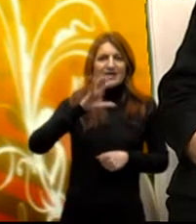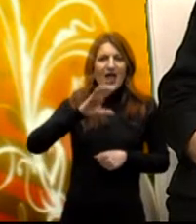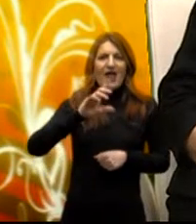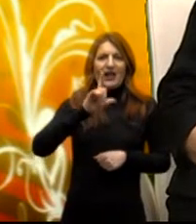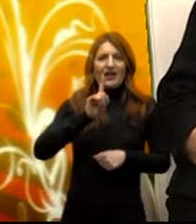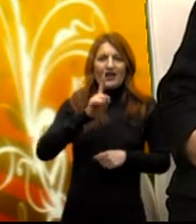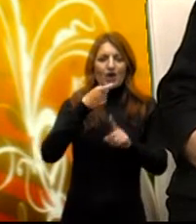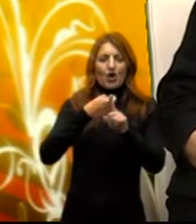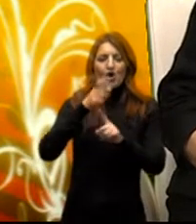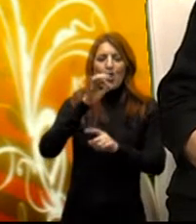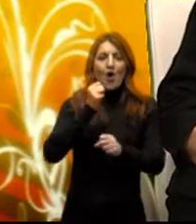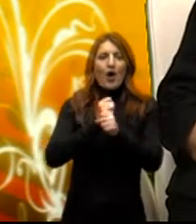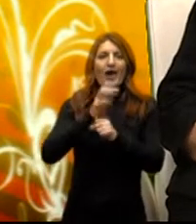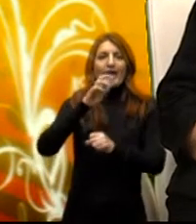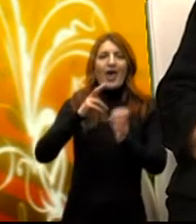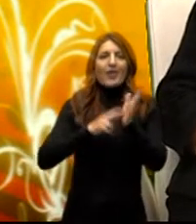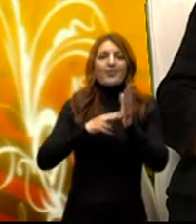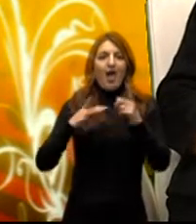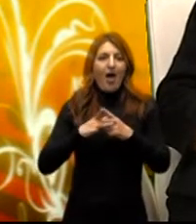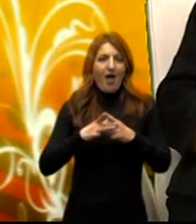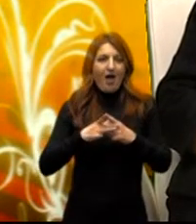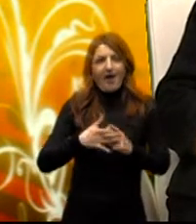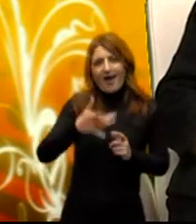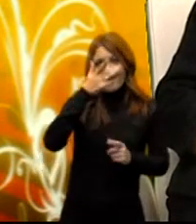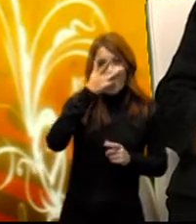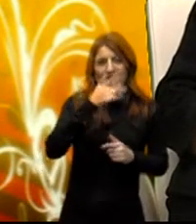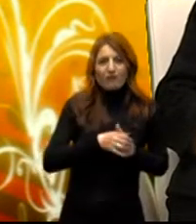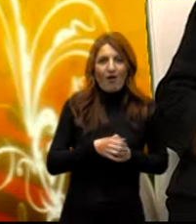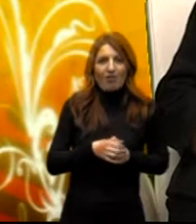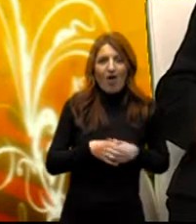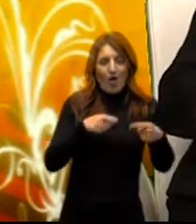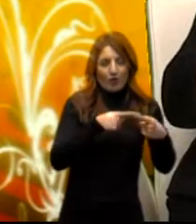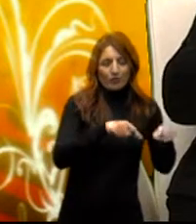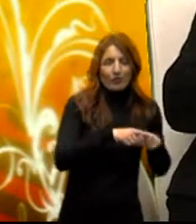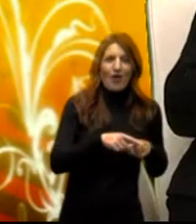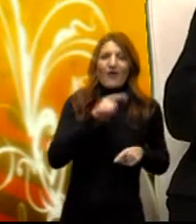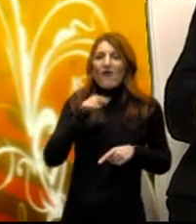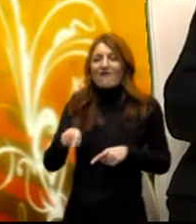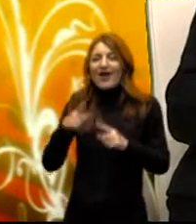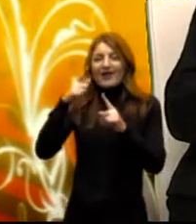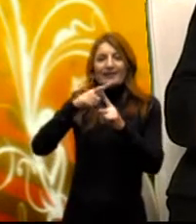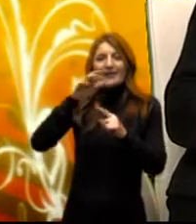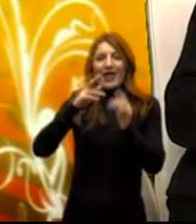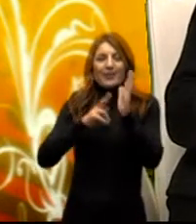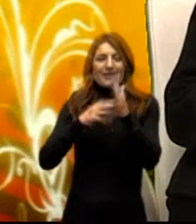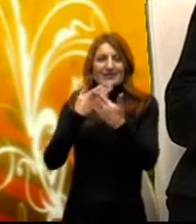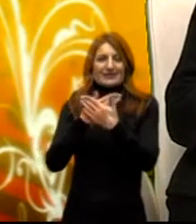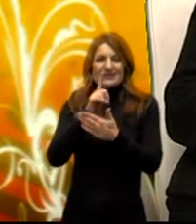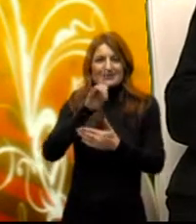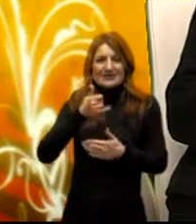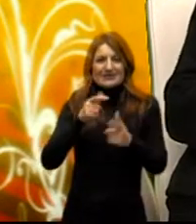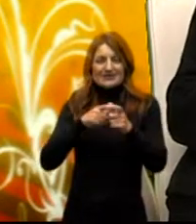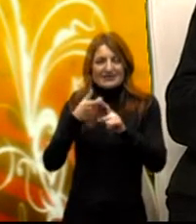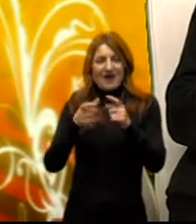glavobolja. I to je danas jedan, ja bih rekla, pored tenzijske glavobolje, koja može se čak uklopiti u te